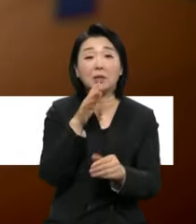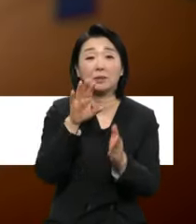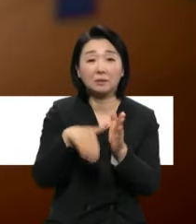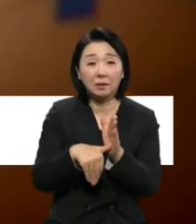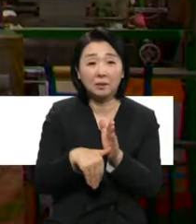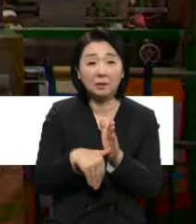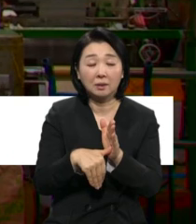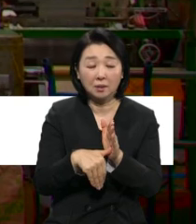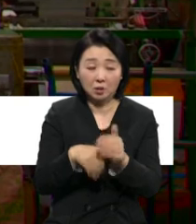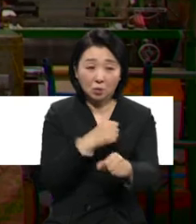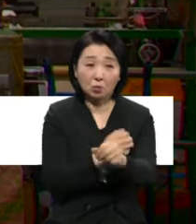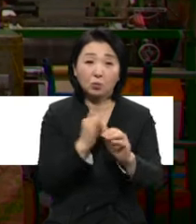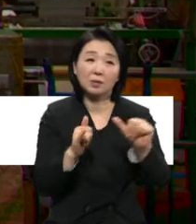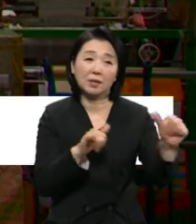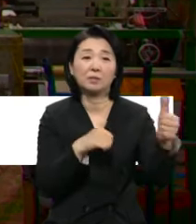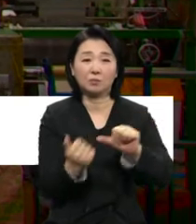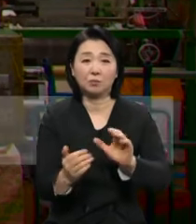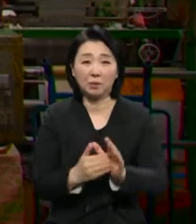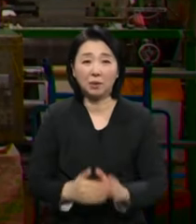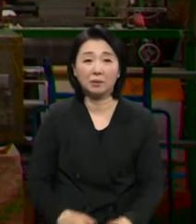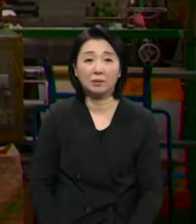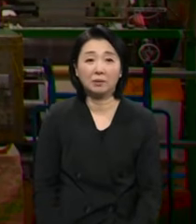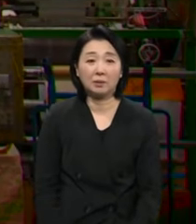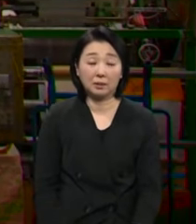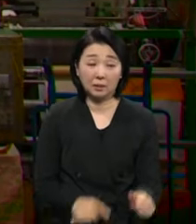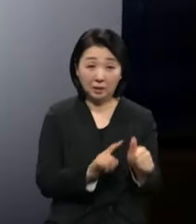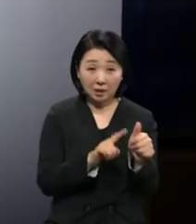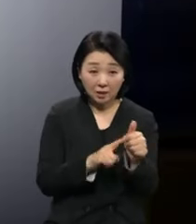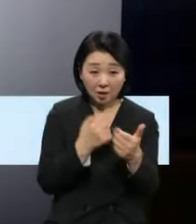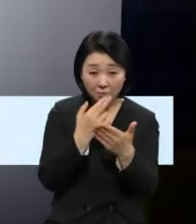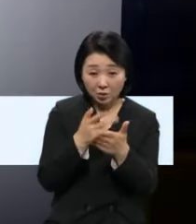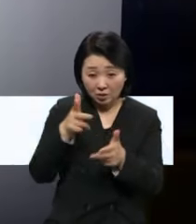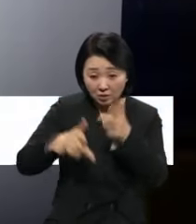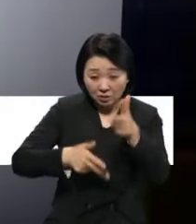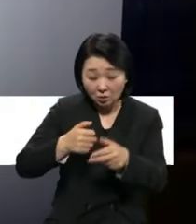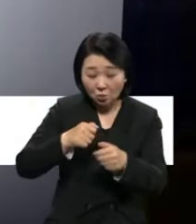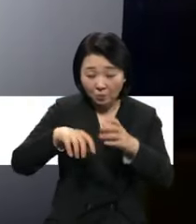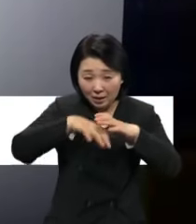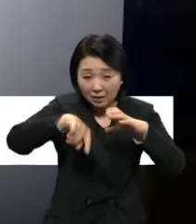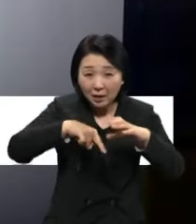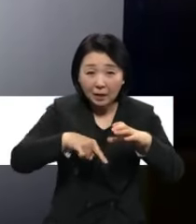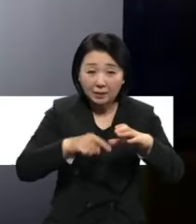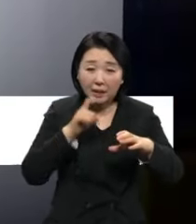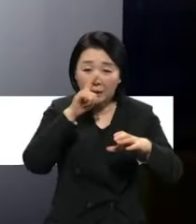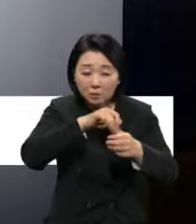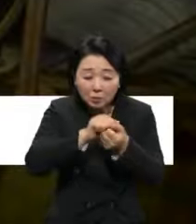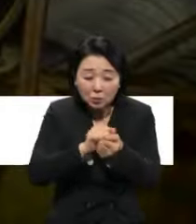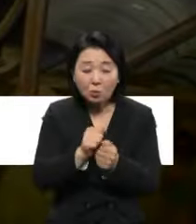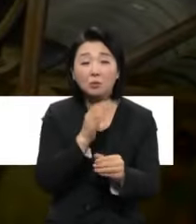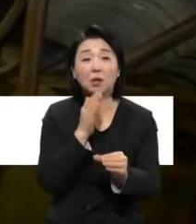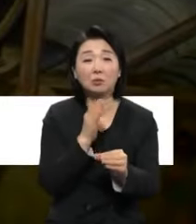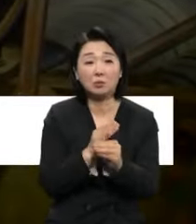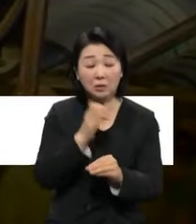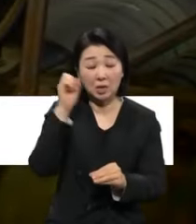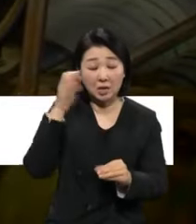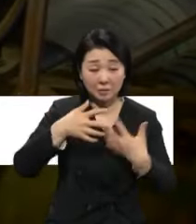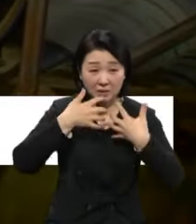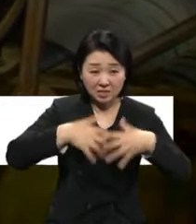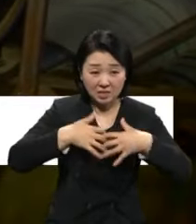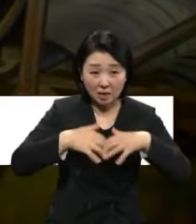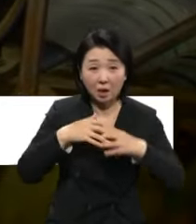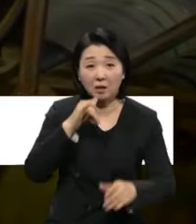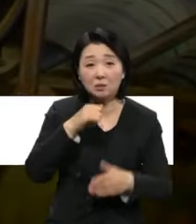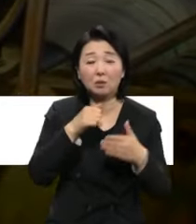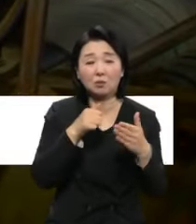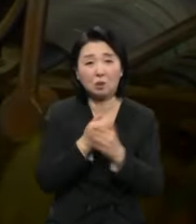공장에서 노동자 A씨가 숨졌습니다. A씨는 플라스틱 제조 배합기 안에서 이물질을 청소하던 중 갑자기 기계가